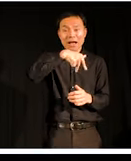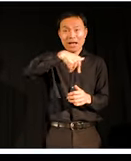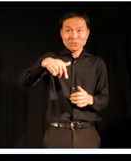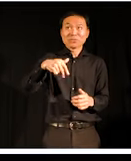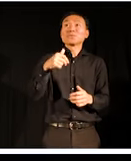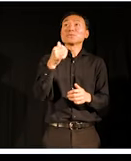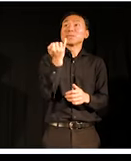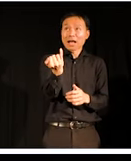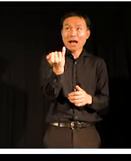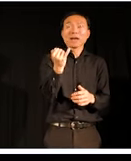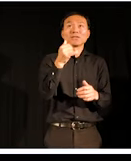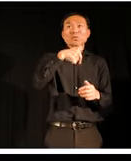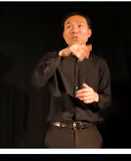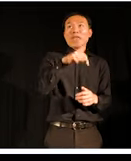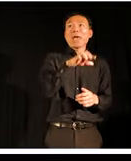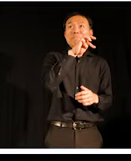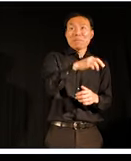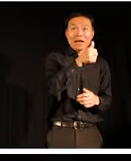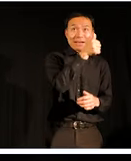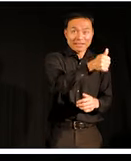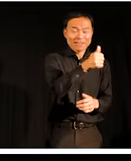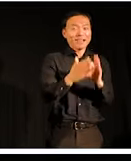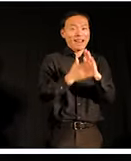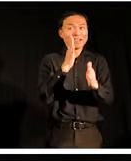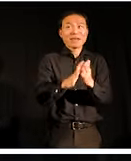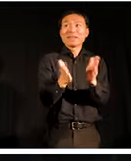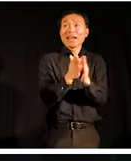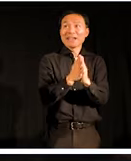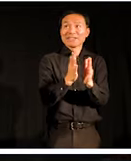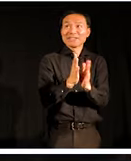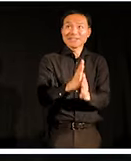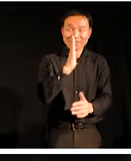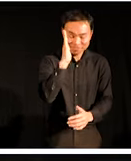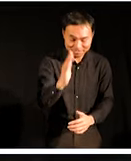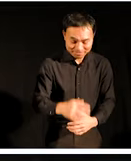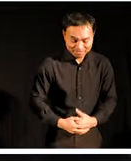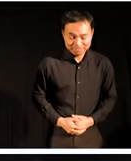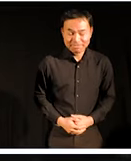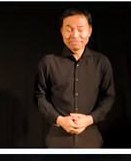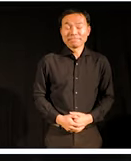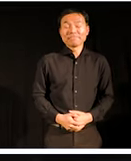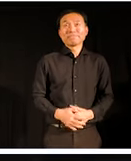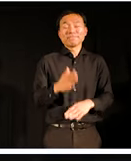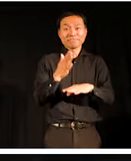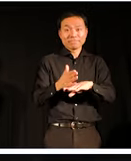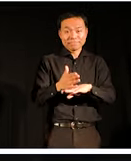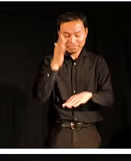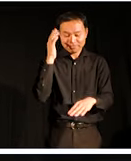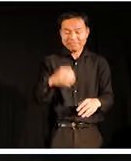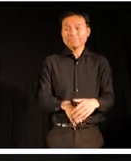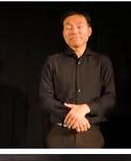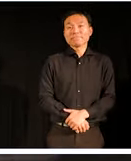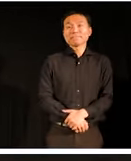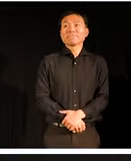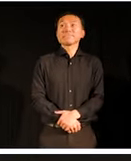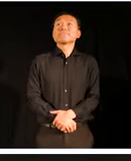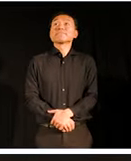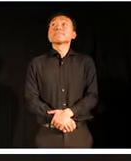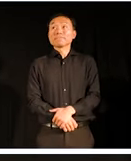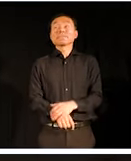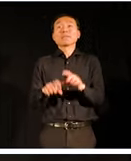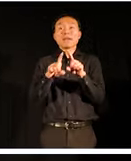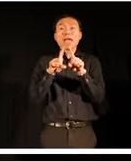不さん改めて大きな拍手をお願いいたしますありがとうございますえ